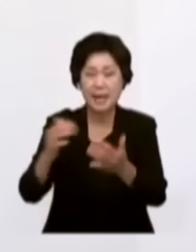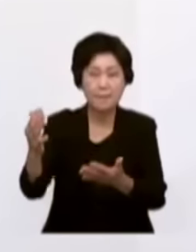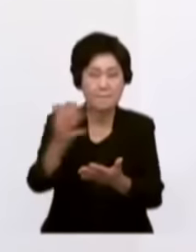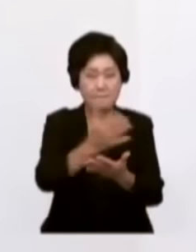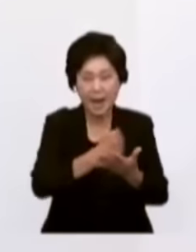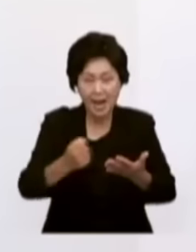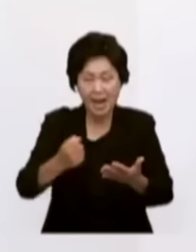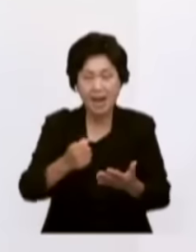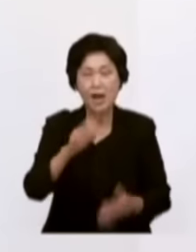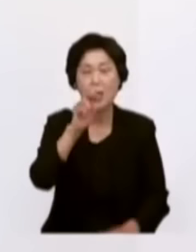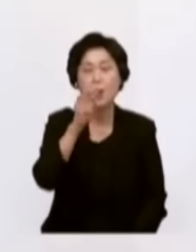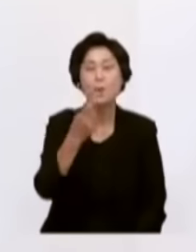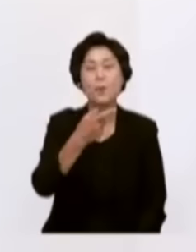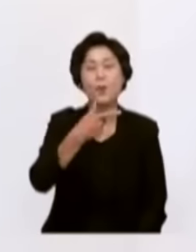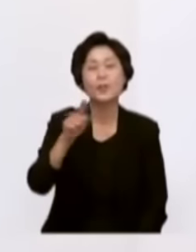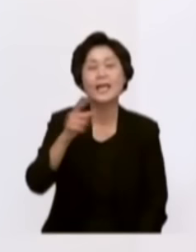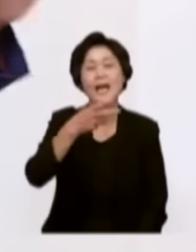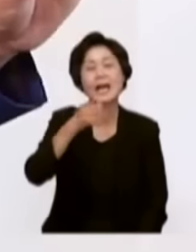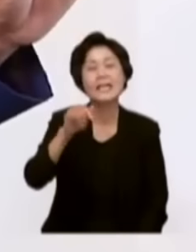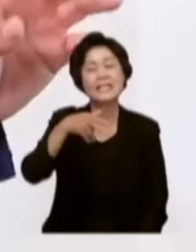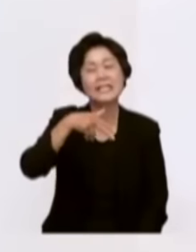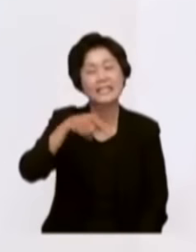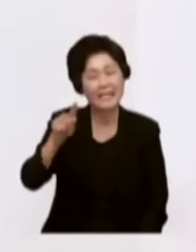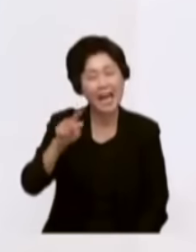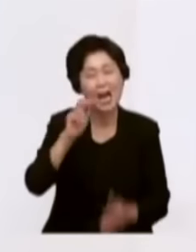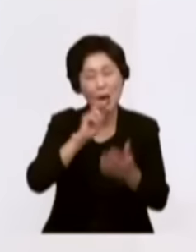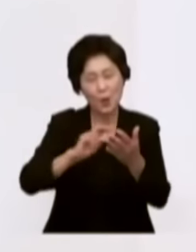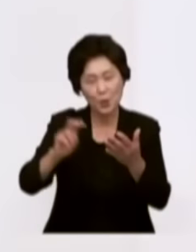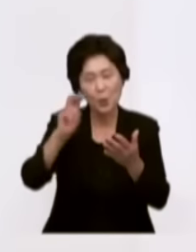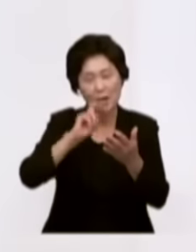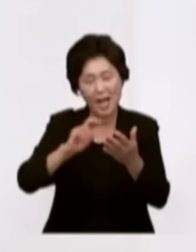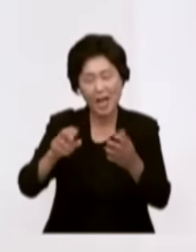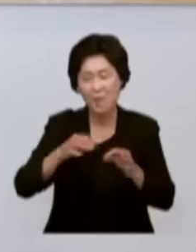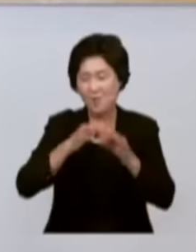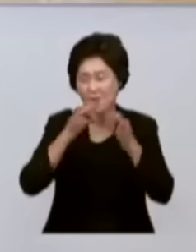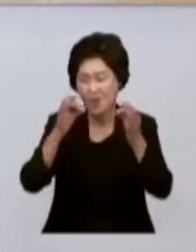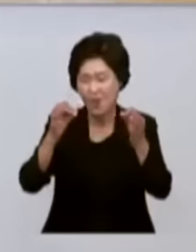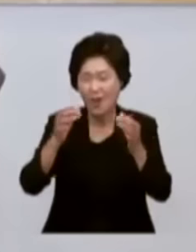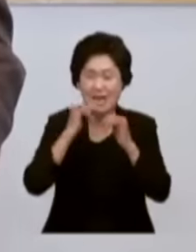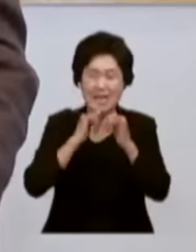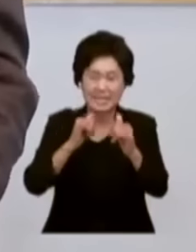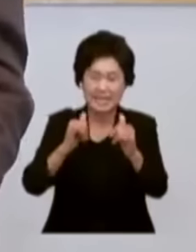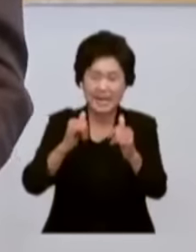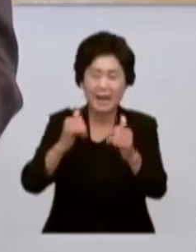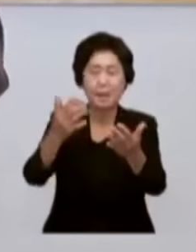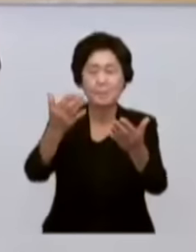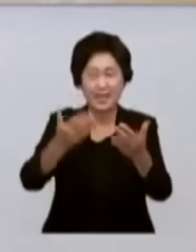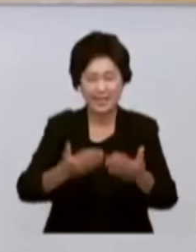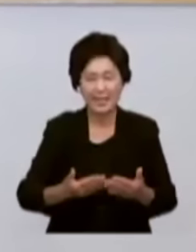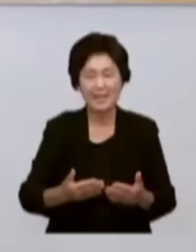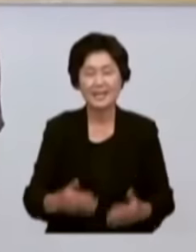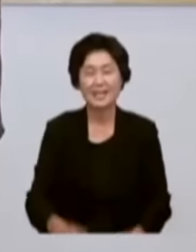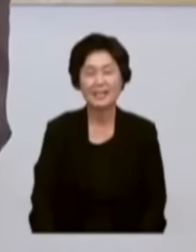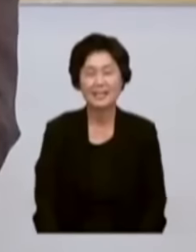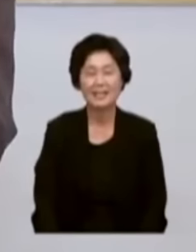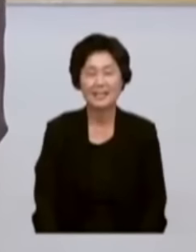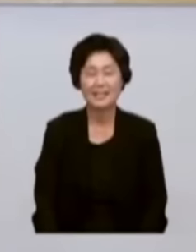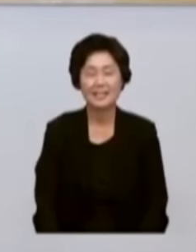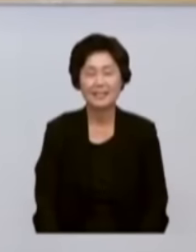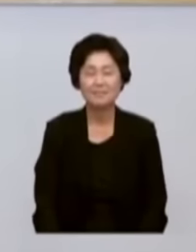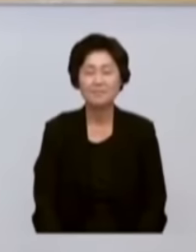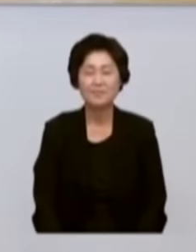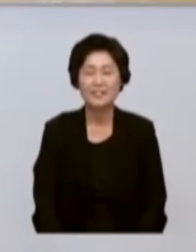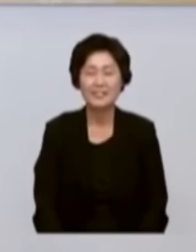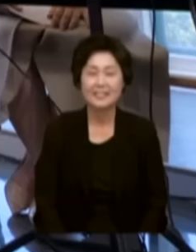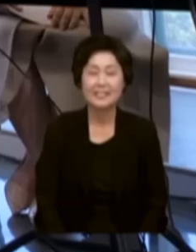하나로. 아~ 지금 이런 게 없잖아. 이렇게. 네. 그래서 여기서도 모나리자. 저기서도 못 나. 저기 저 죄송해요. 찬양은 아니지만 그거 잠깐만